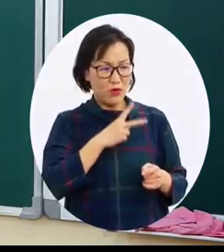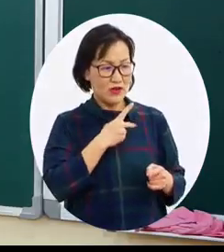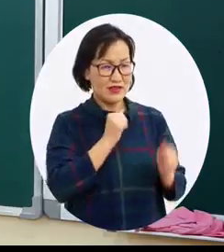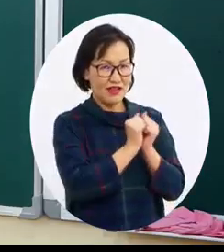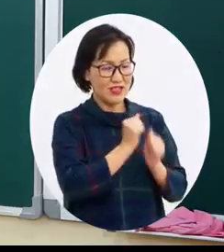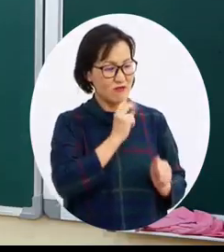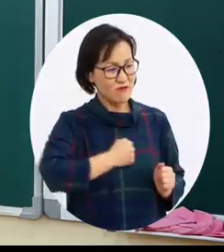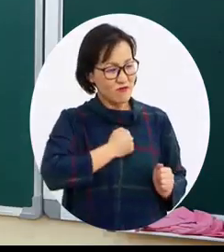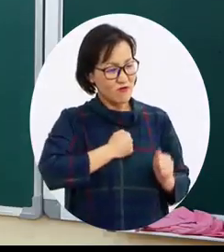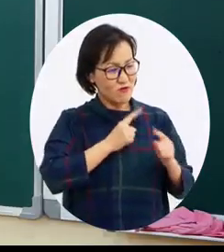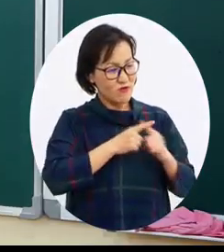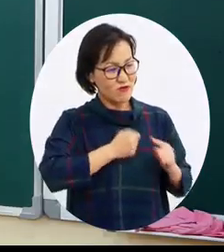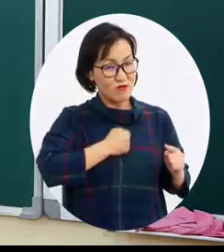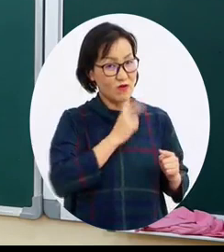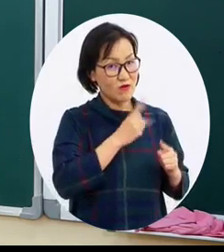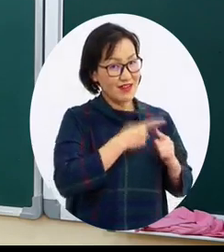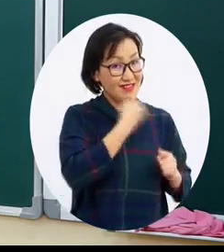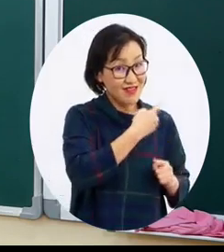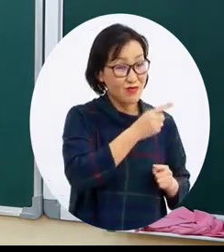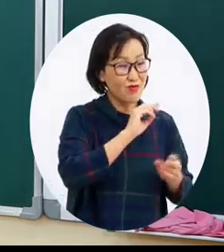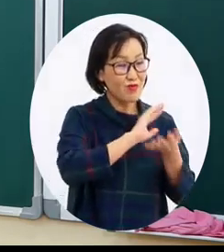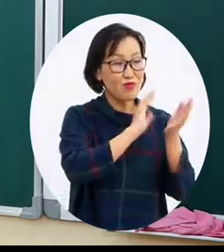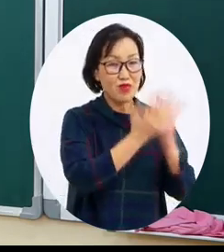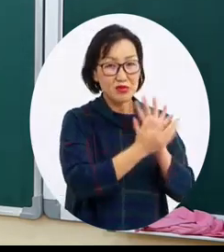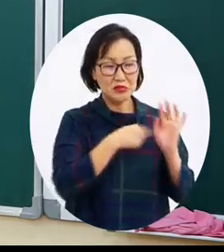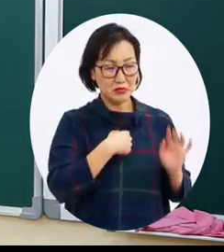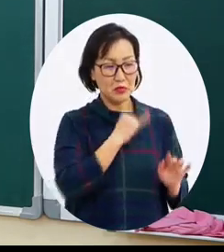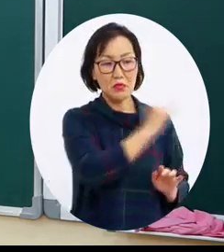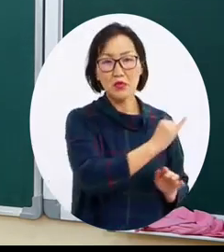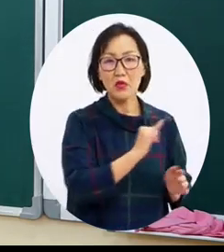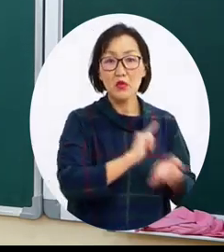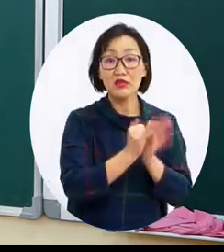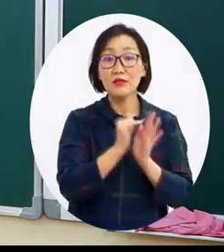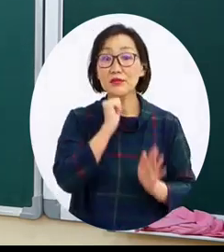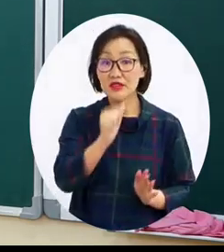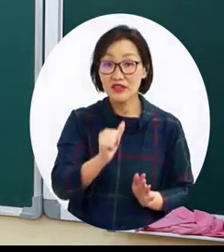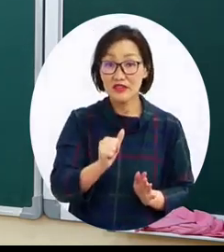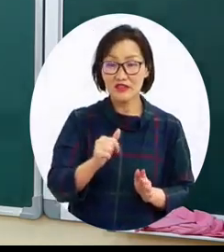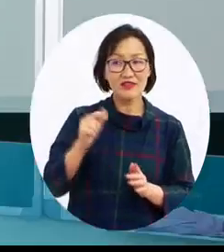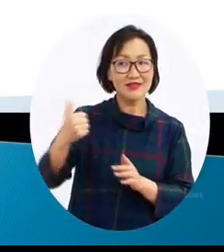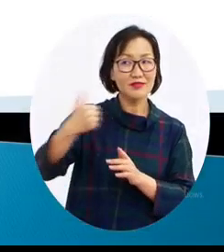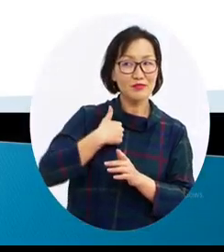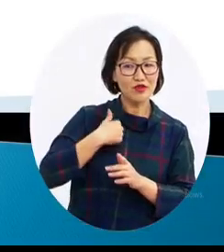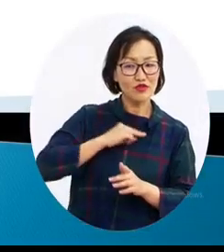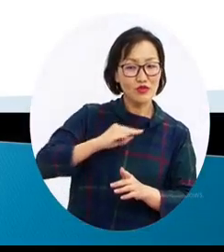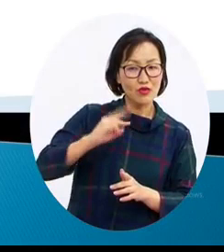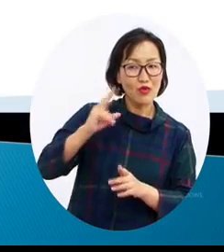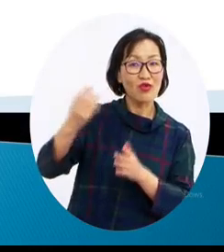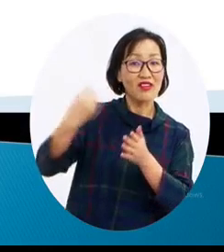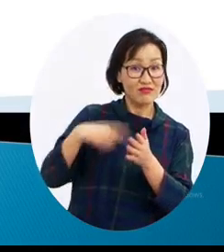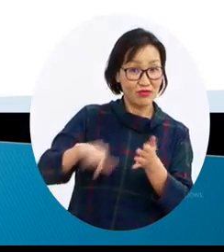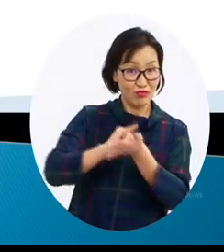байж байх магадлалтай гэсэн санаа гаргаж байна тийм үү? За ингээд багш нь өнөөдрийнхөө хичээлээ та нарт